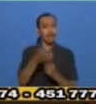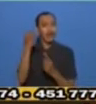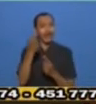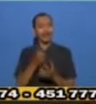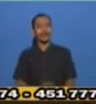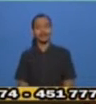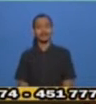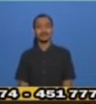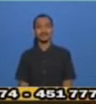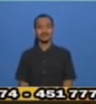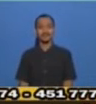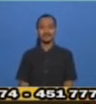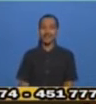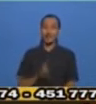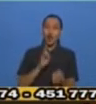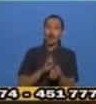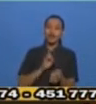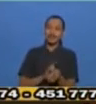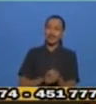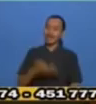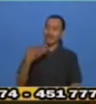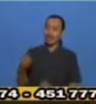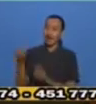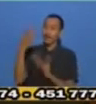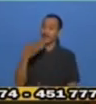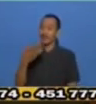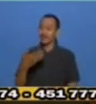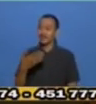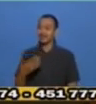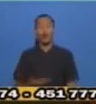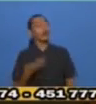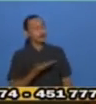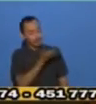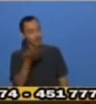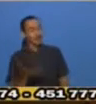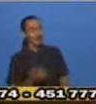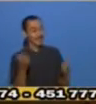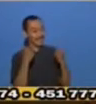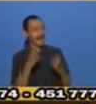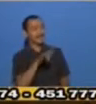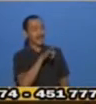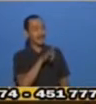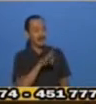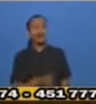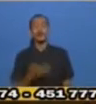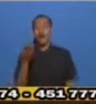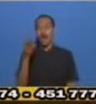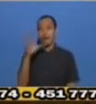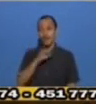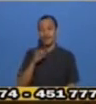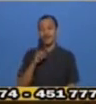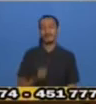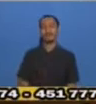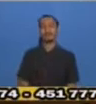untuk informasinya Bu Dokter. Sehat juga, Iya, matur nuwun. Nah, dari Bu Nuning ada